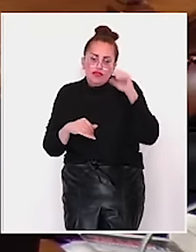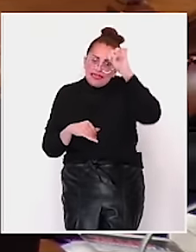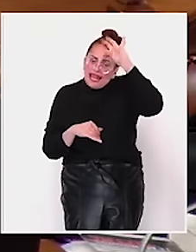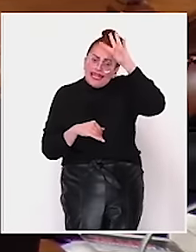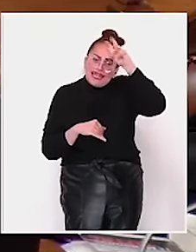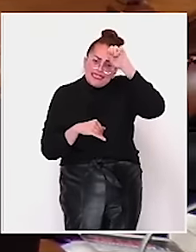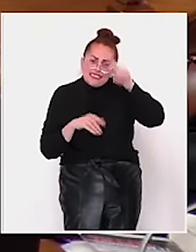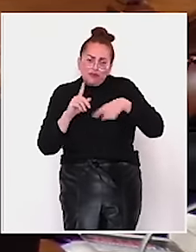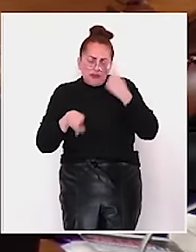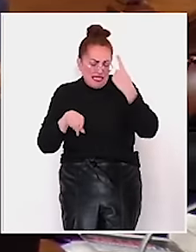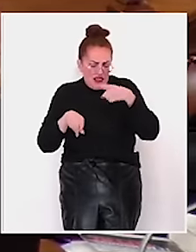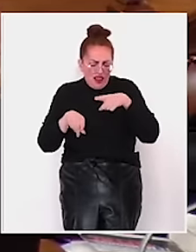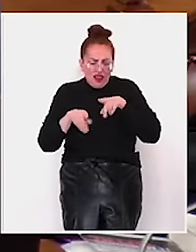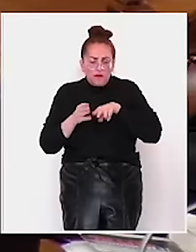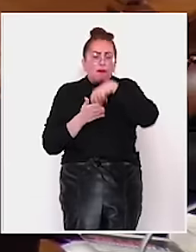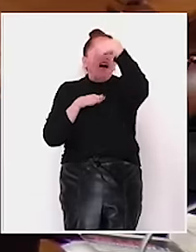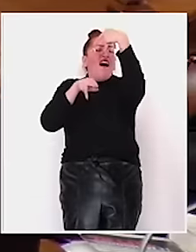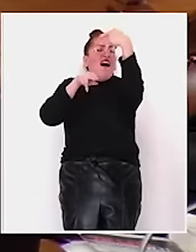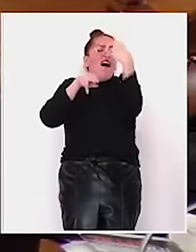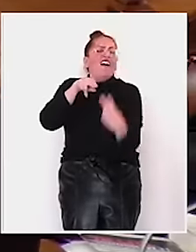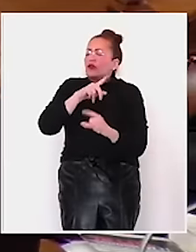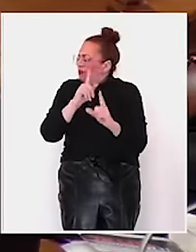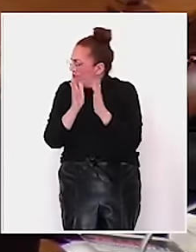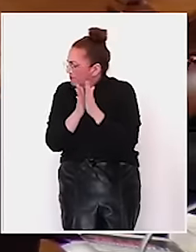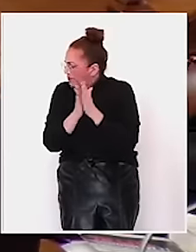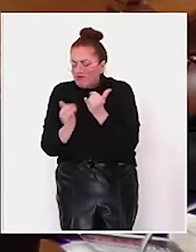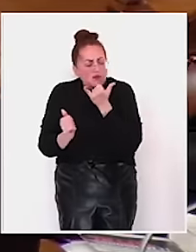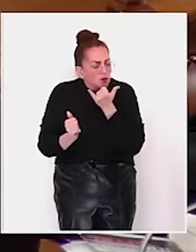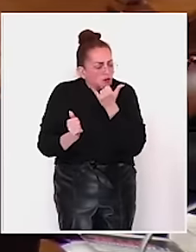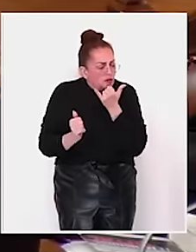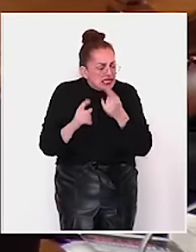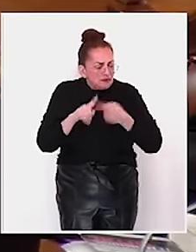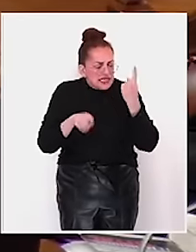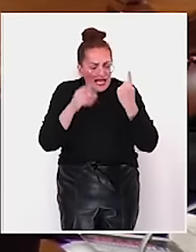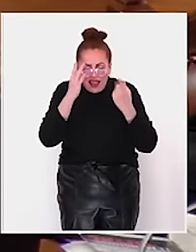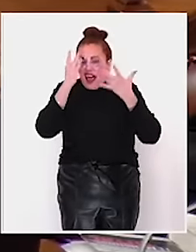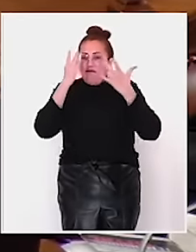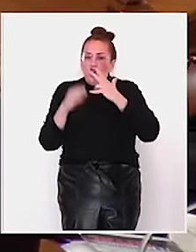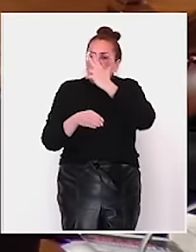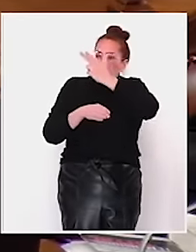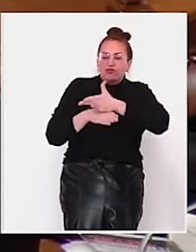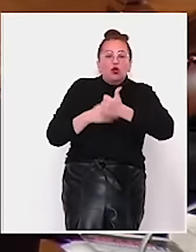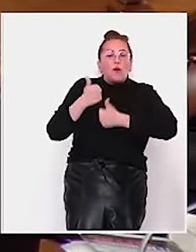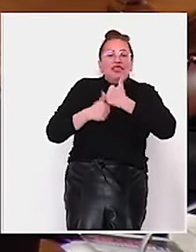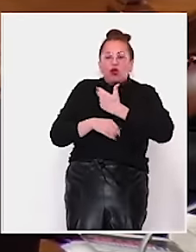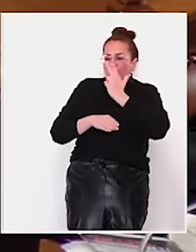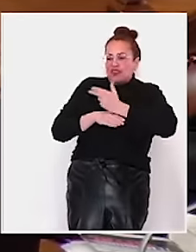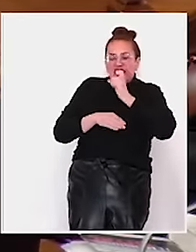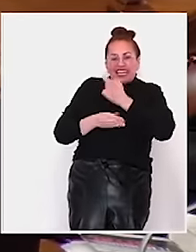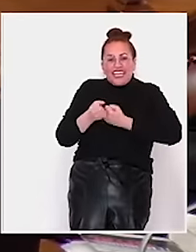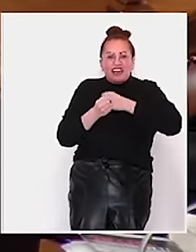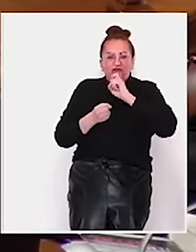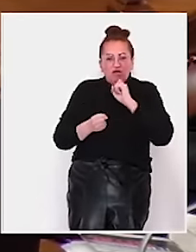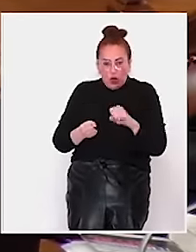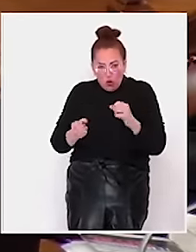surf, pas le plongeoir, hein, la plateforme pour filmer les compétitions, enfin, tout est problématique. Et comment